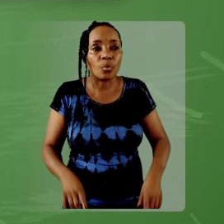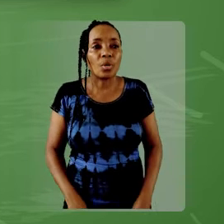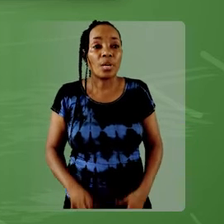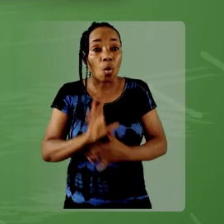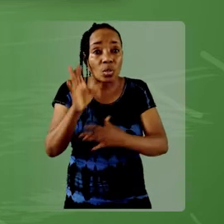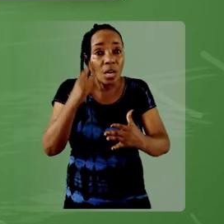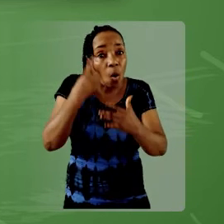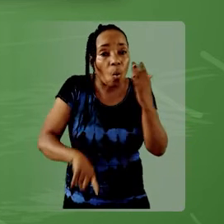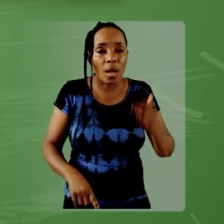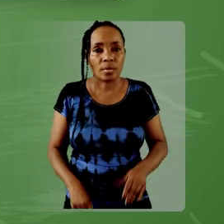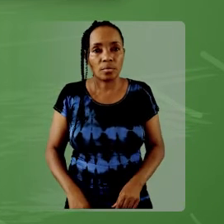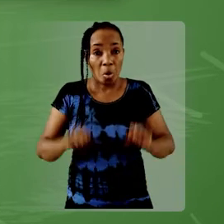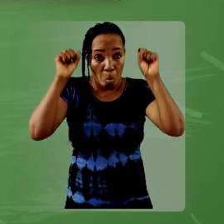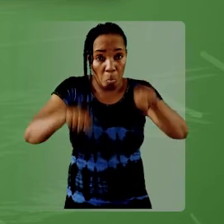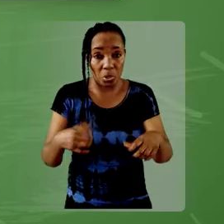risque d'incendie,